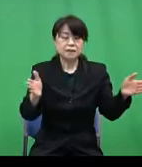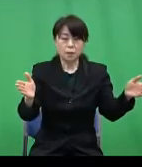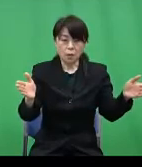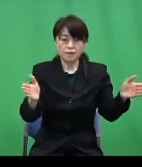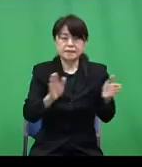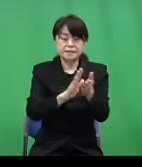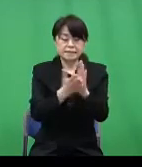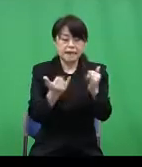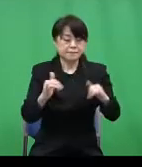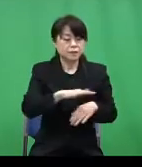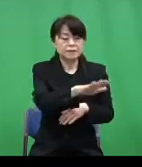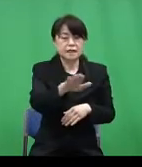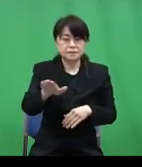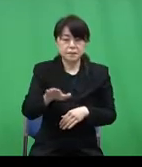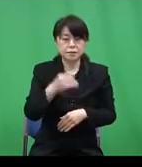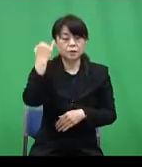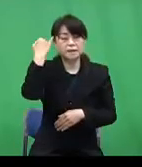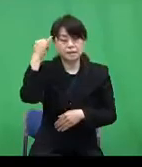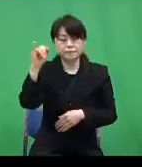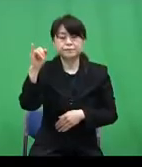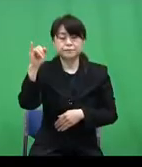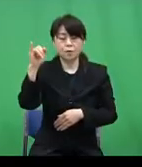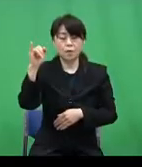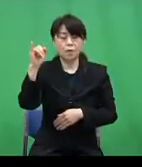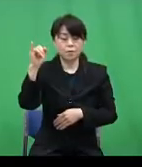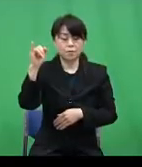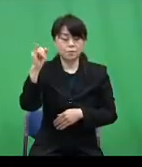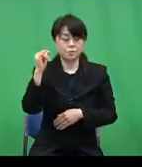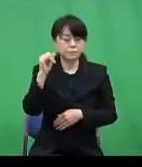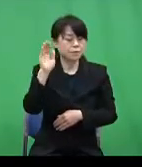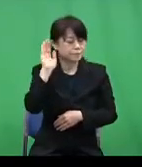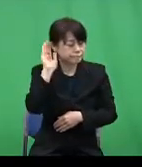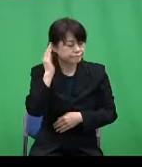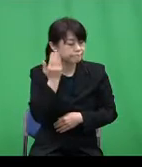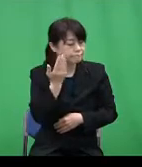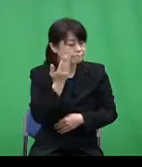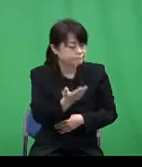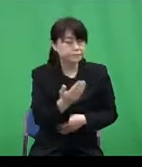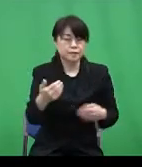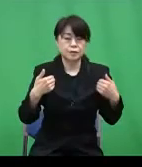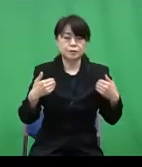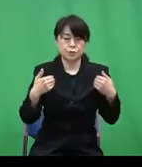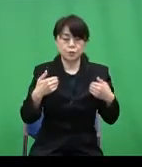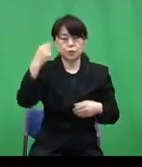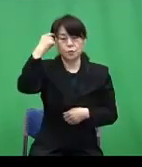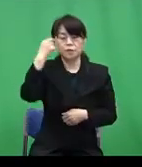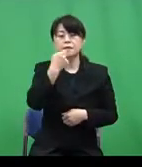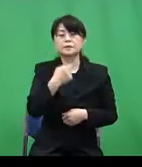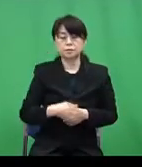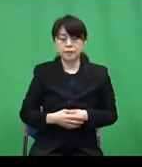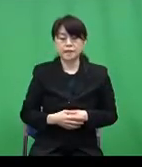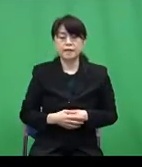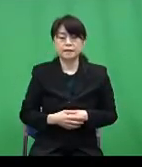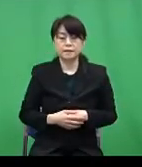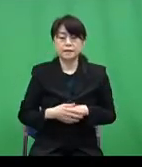ね、まあ、県民の皆様のご意見を、に耳を傾けるが必要があると、こういうふうに思って